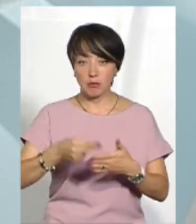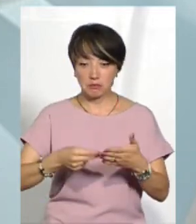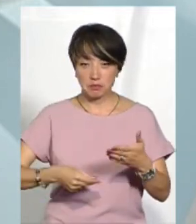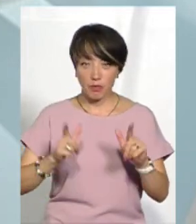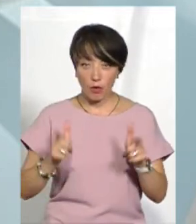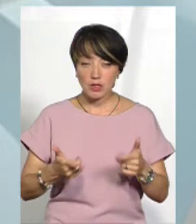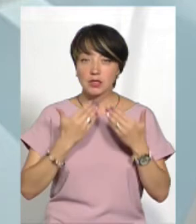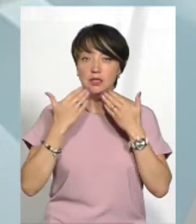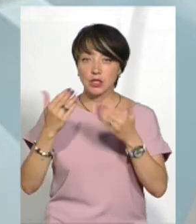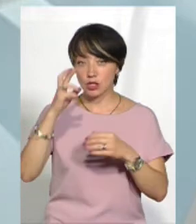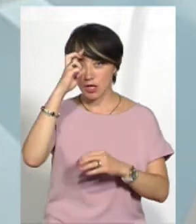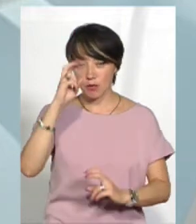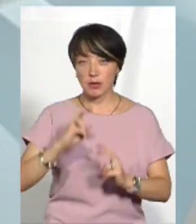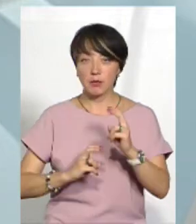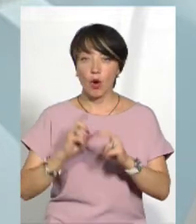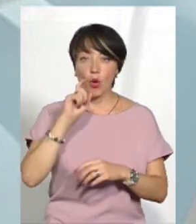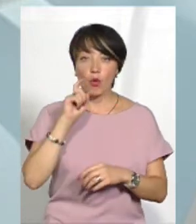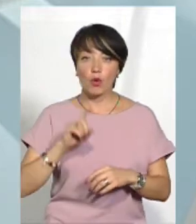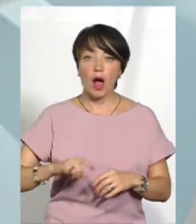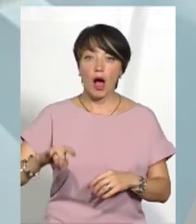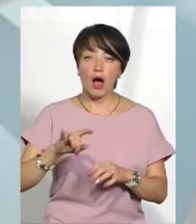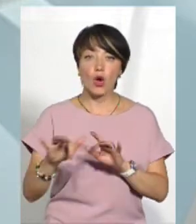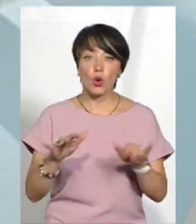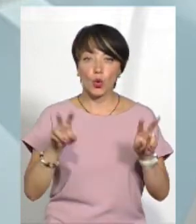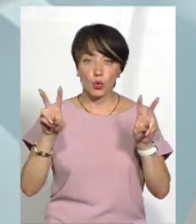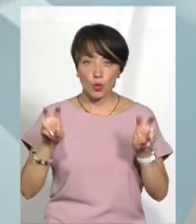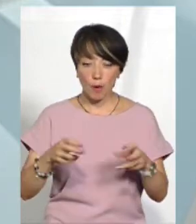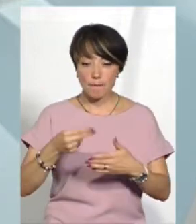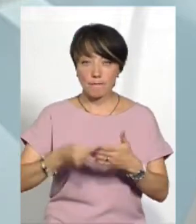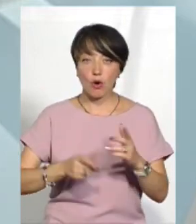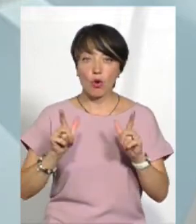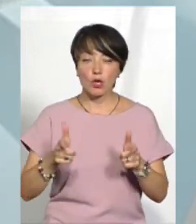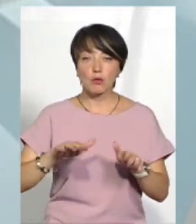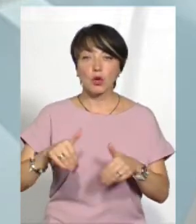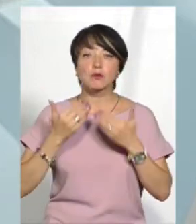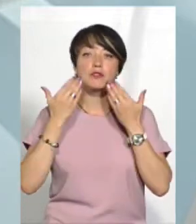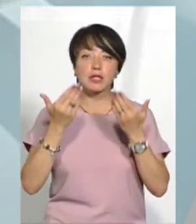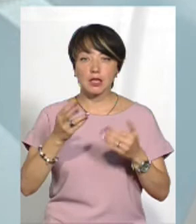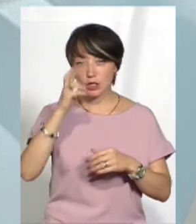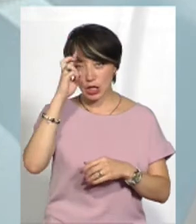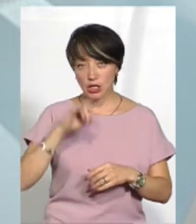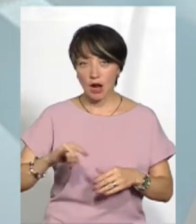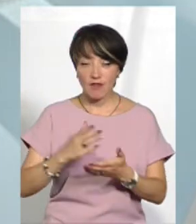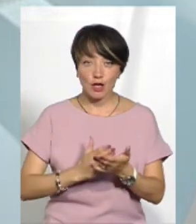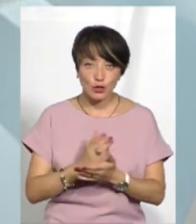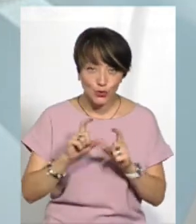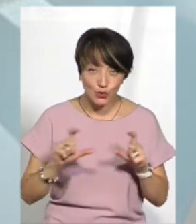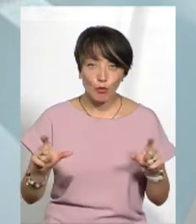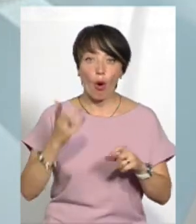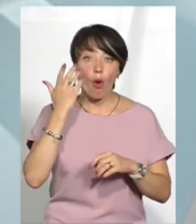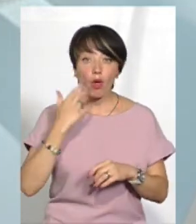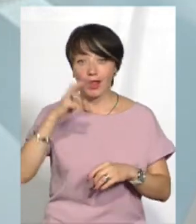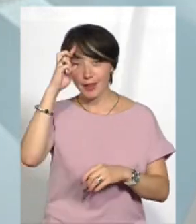ми звертаємося до державного підприємства «Украероруху», де проходить проходження. Потім звертаємося в Державіаслужбу. І